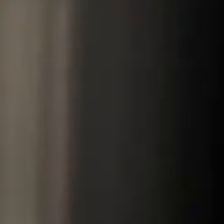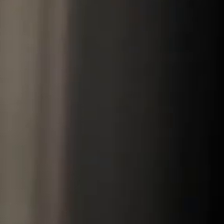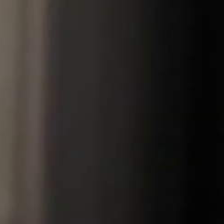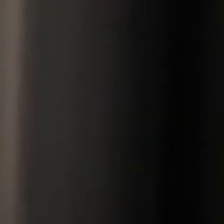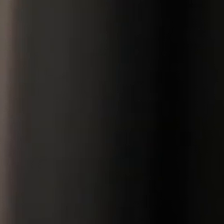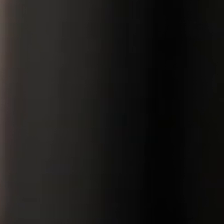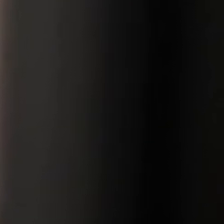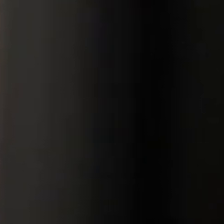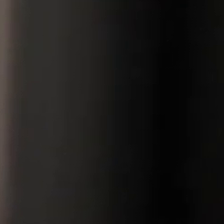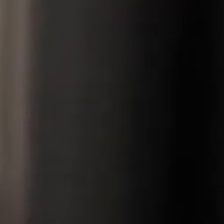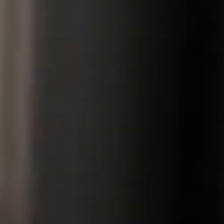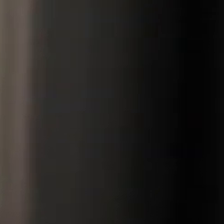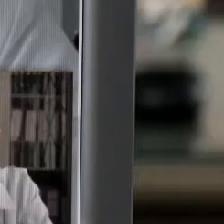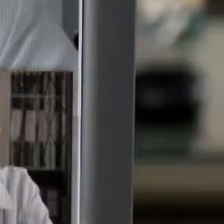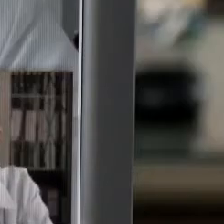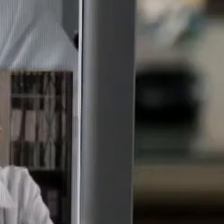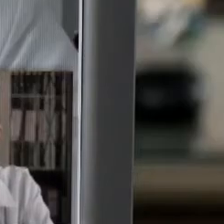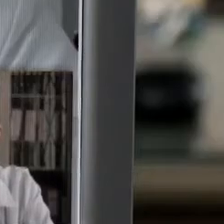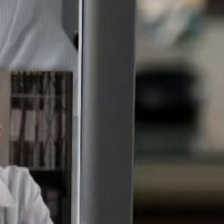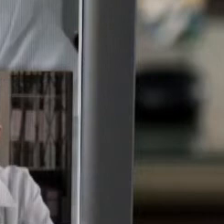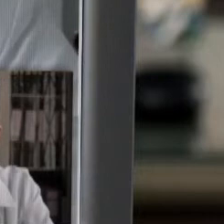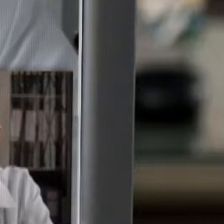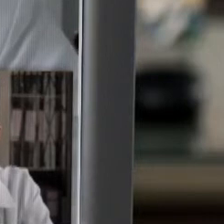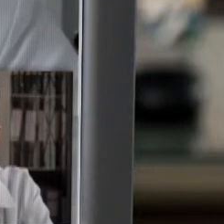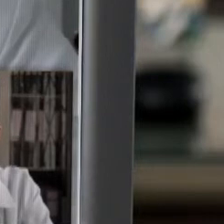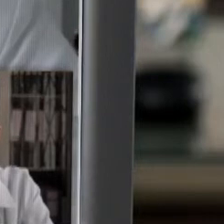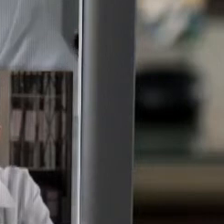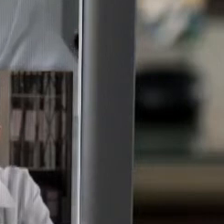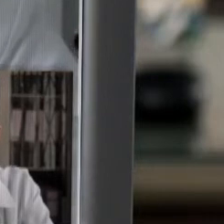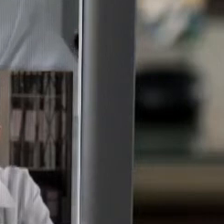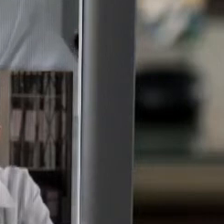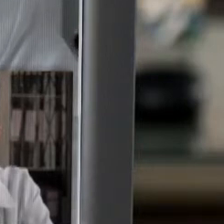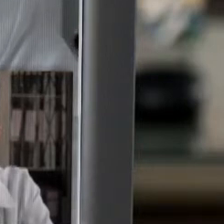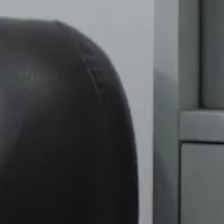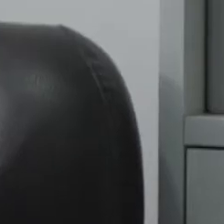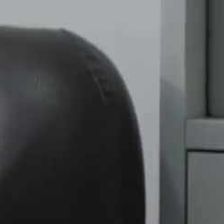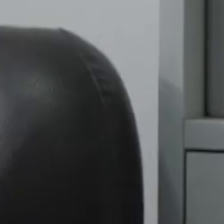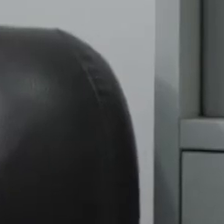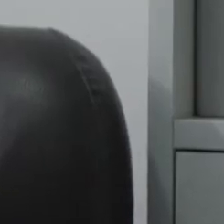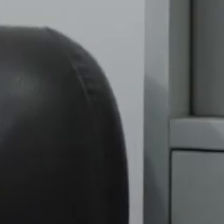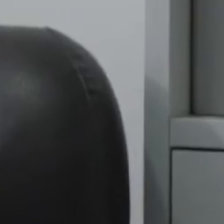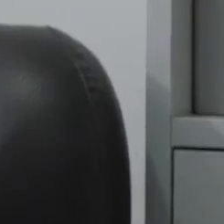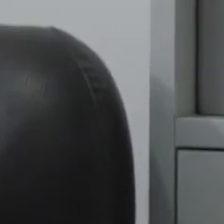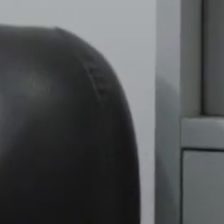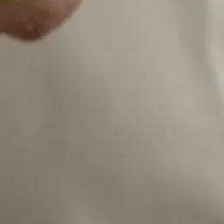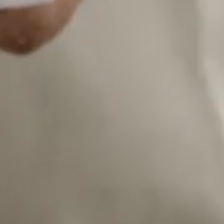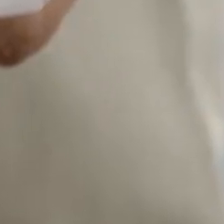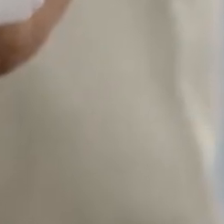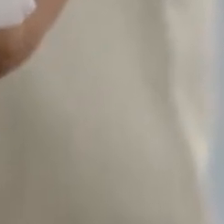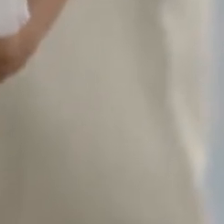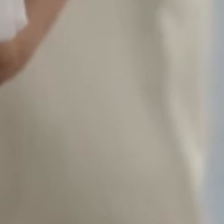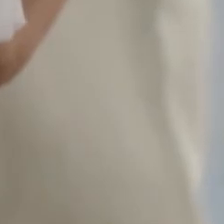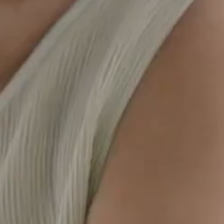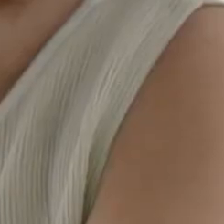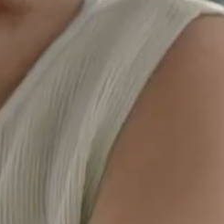ไกลการติดต่อแลกเปลี่ยนข้อมูลระหว่างโรงพยาบาลเครือข่ายสามารถทำได้ทันที มาถูกทางแล้วล่ะมีอะไรก็ติดต่อผมมาแล้วครับ